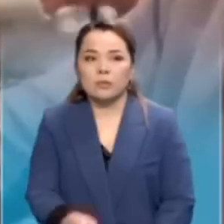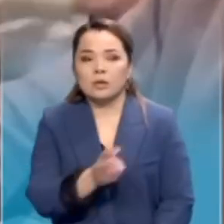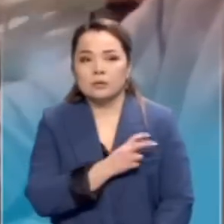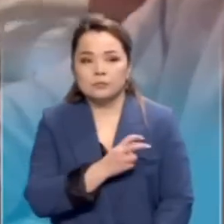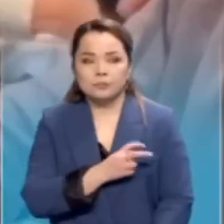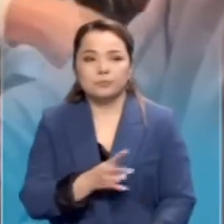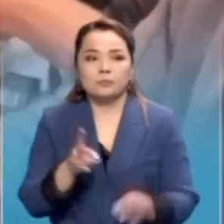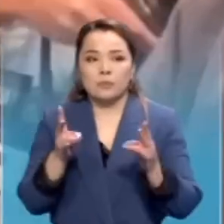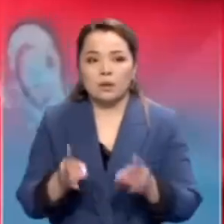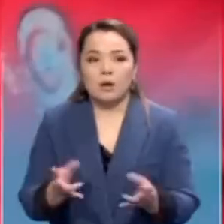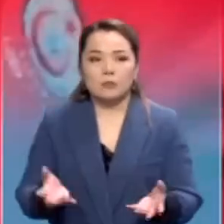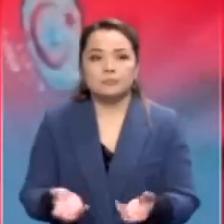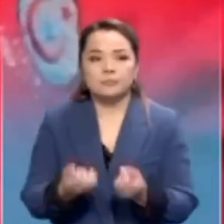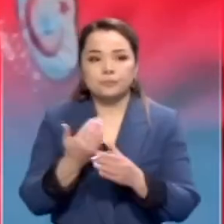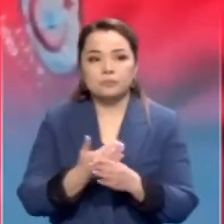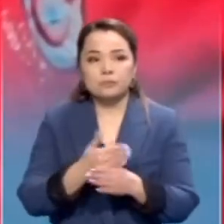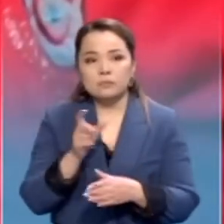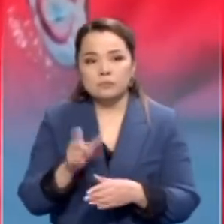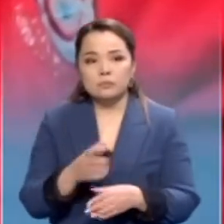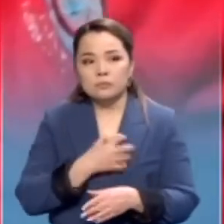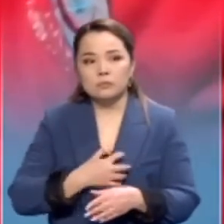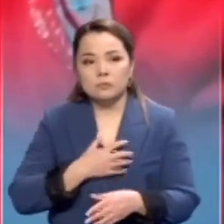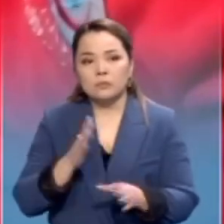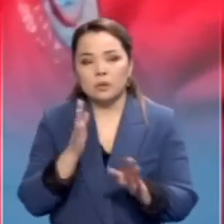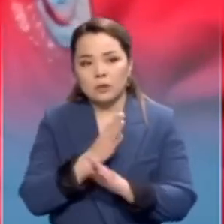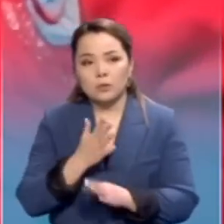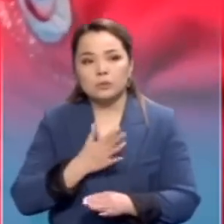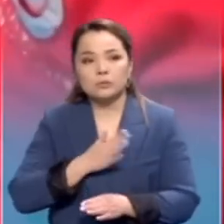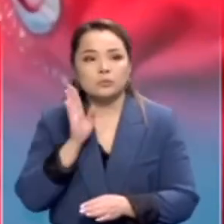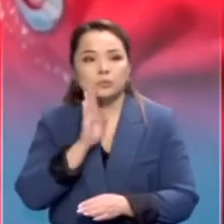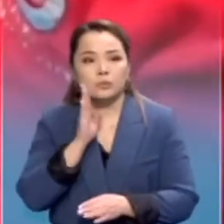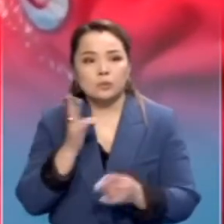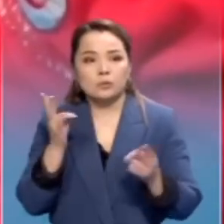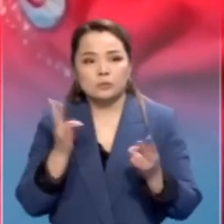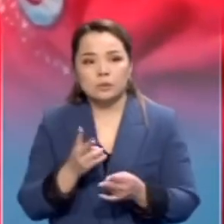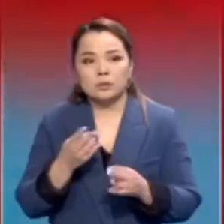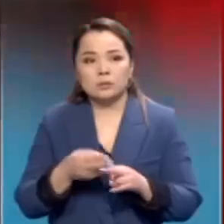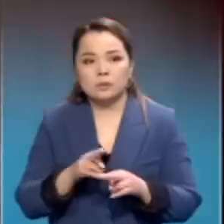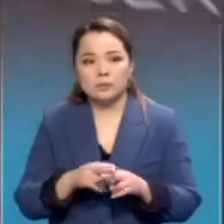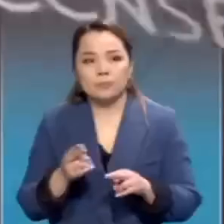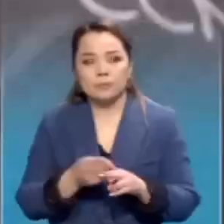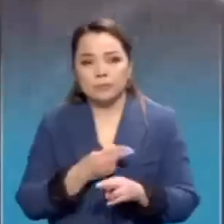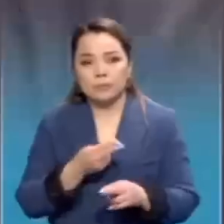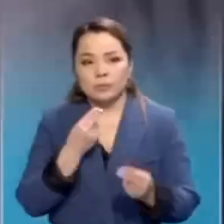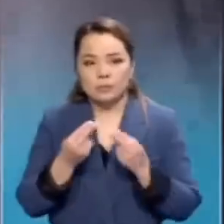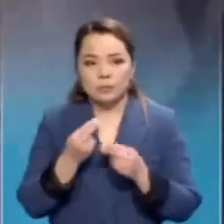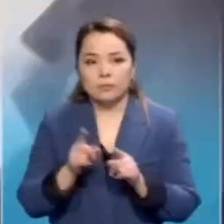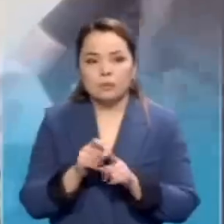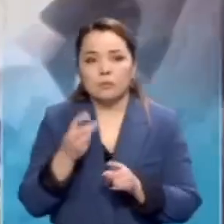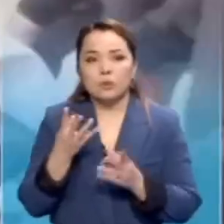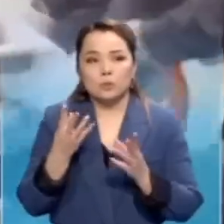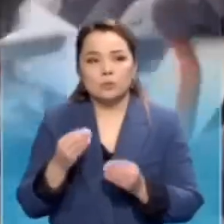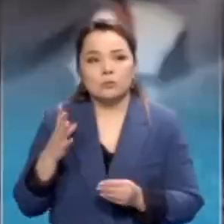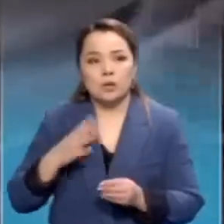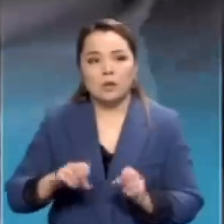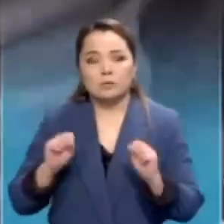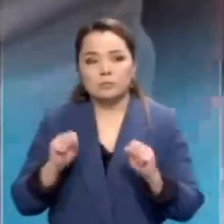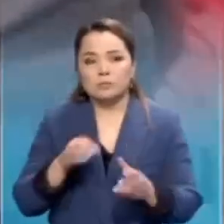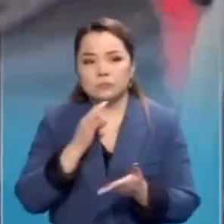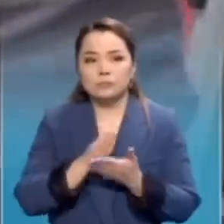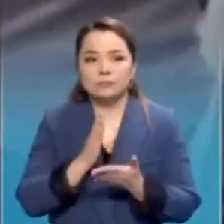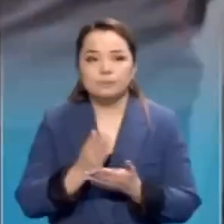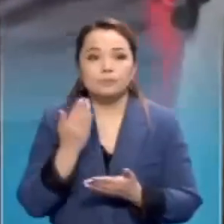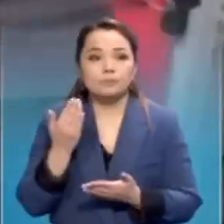Дәрігерлер апат кезінде аман қалу үшін адамға ең керегі ауа мен су дейді. Тіршілік нәрінсіз адам ағзасы бірнеше күнге дейін шыдай алады деп